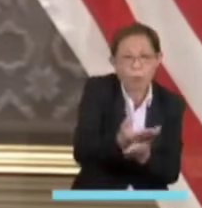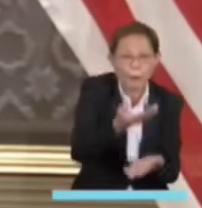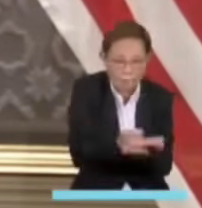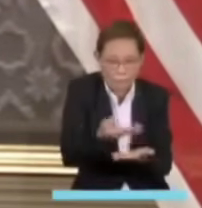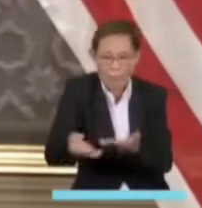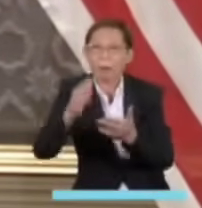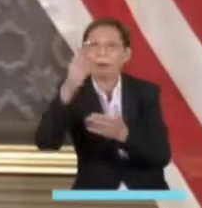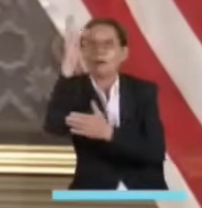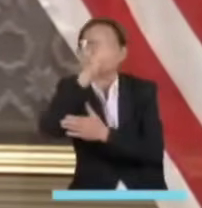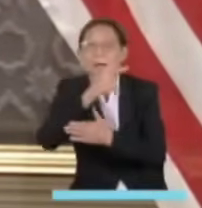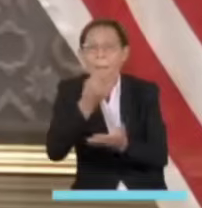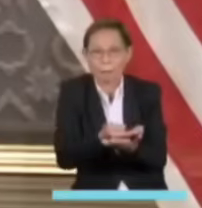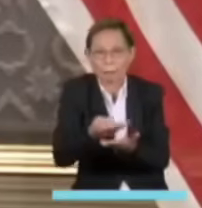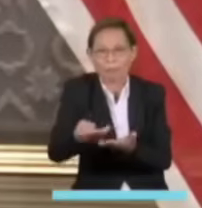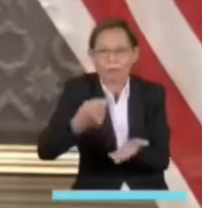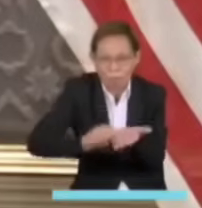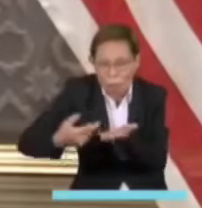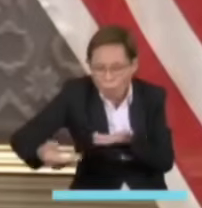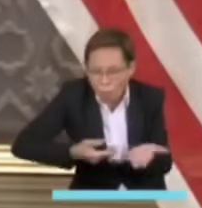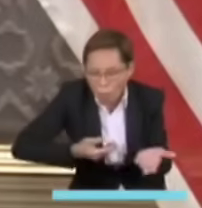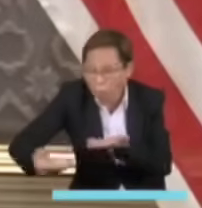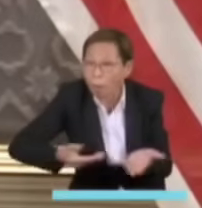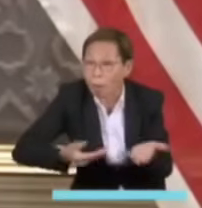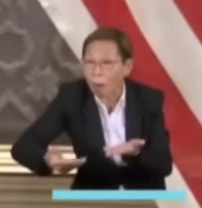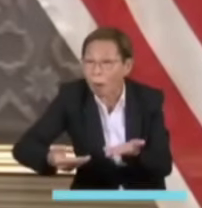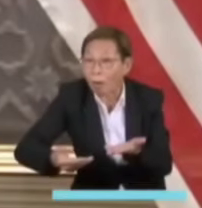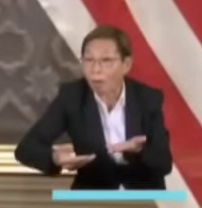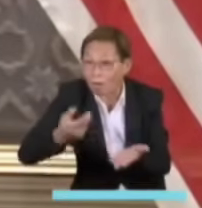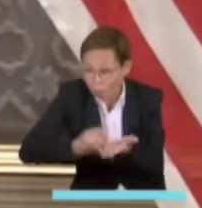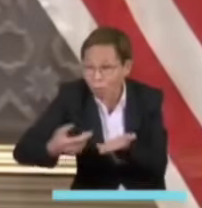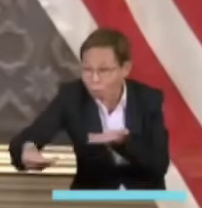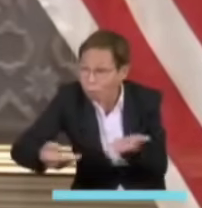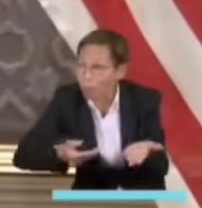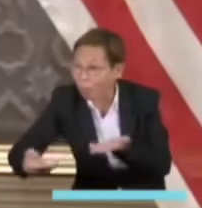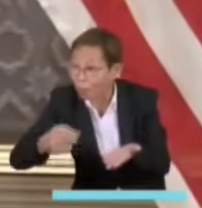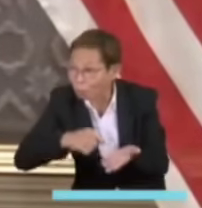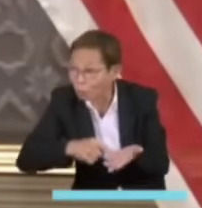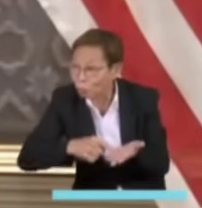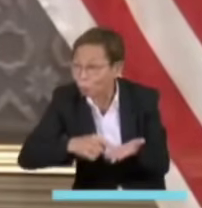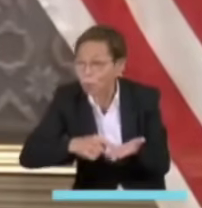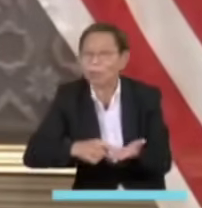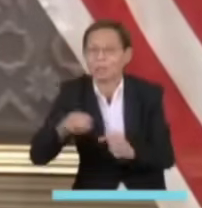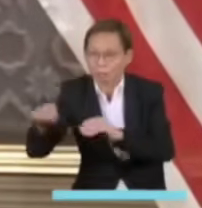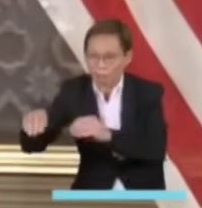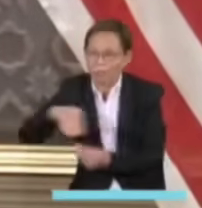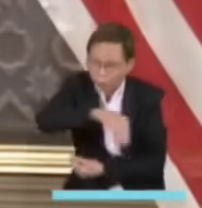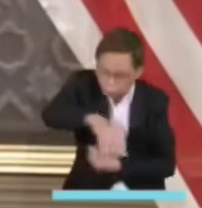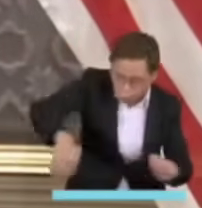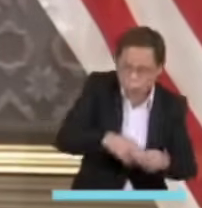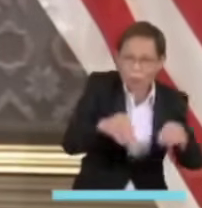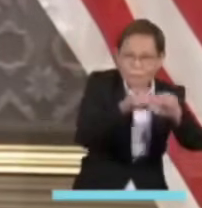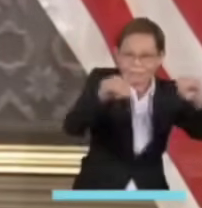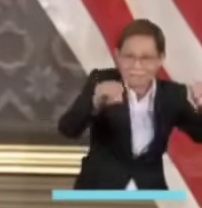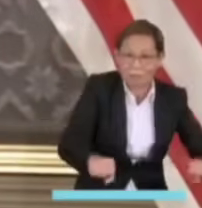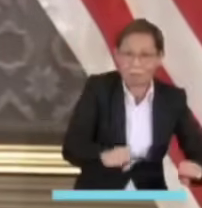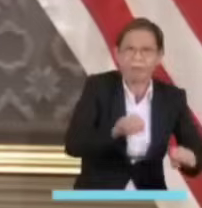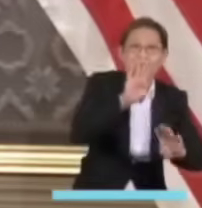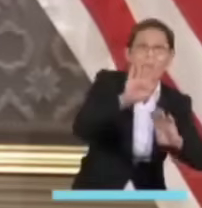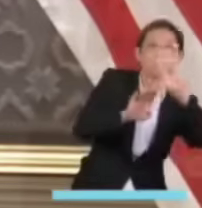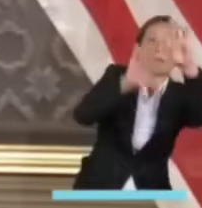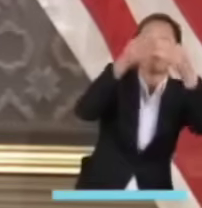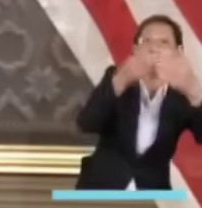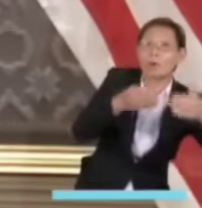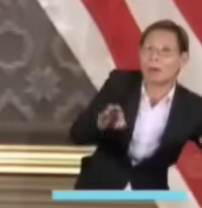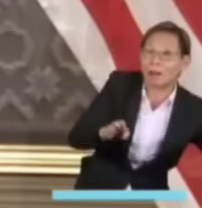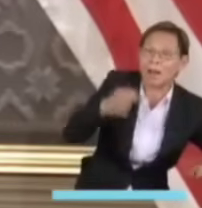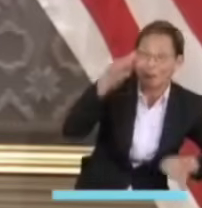perolehan kerajaan. Apa yang disebut negotiated tender. Ini beralih kepada sistem tender terbuka.